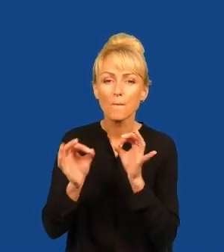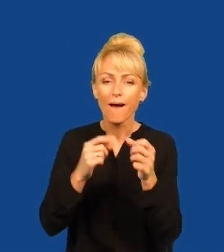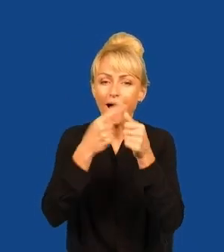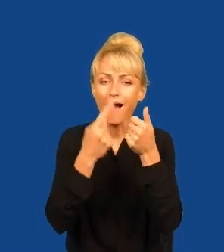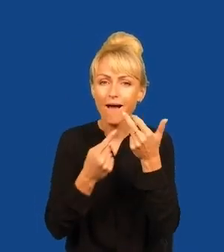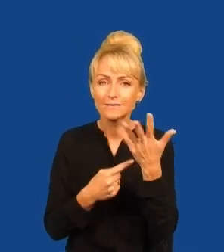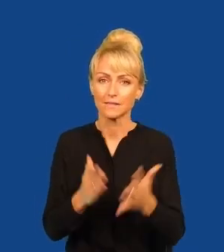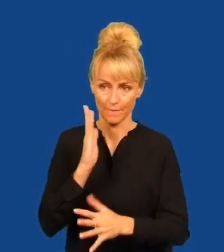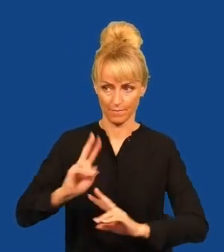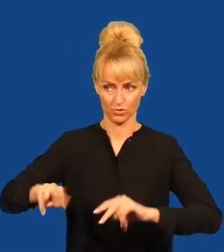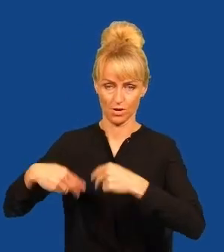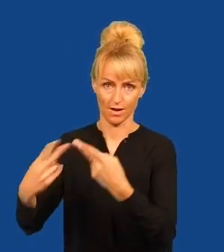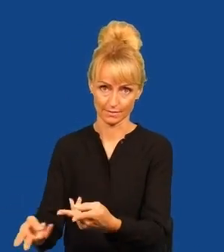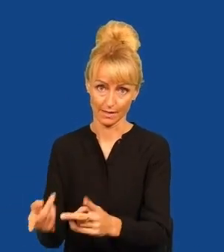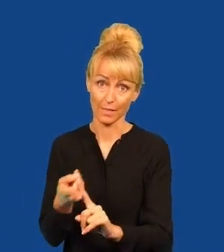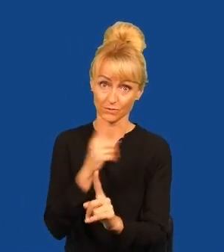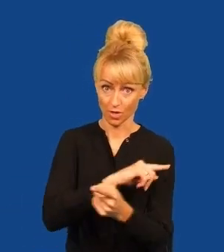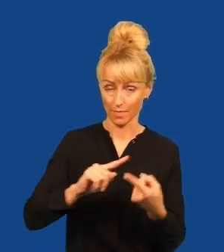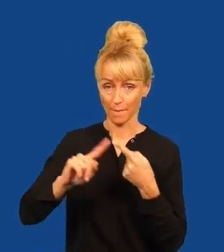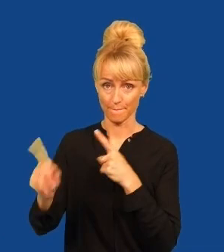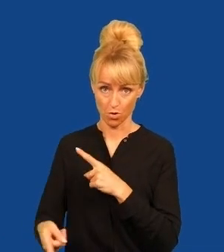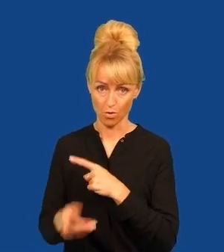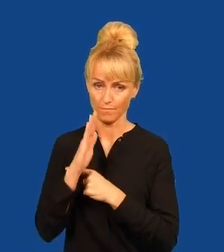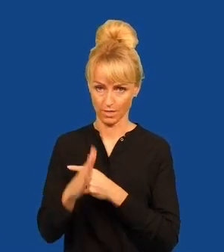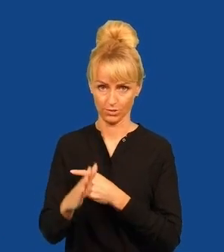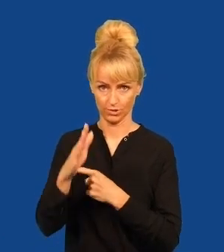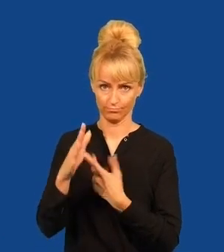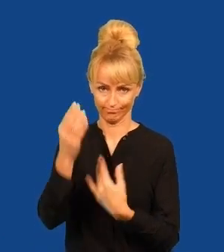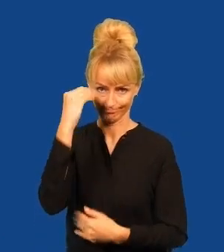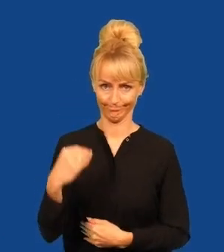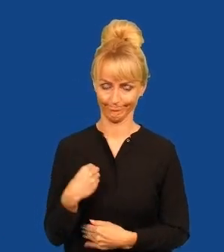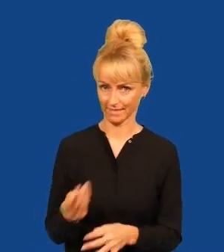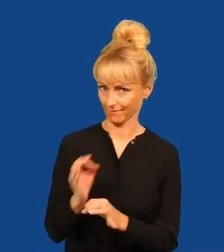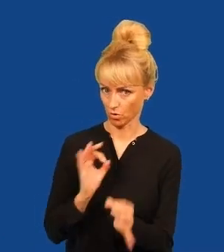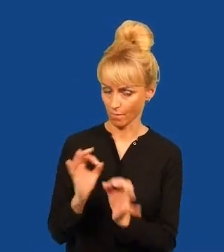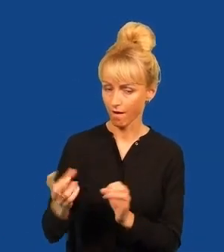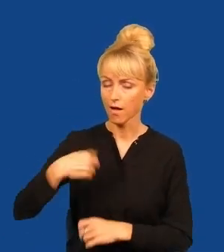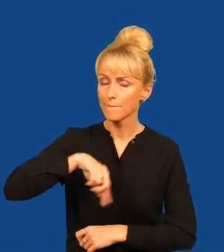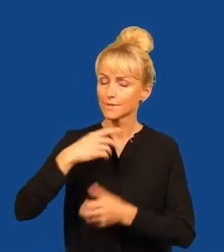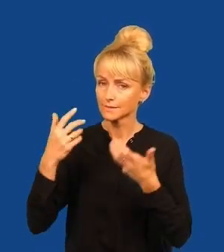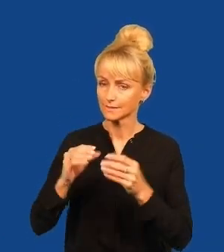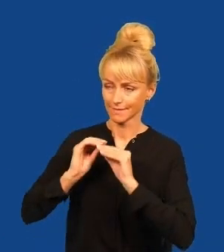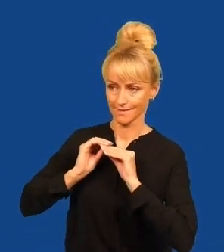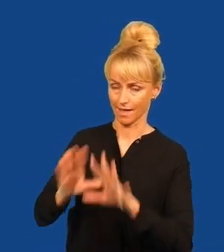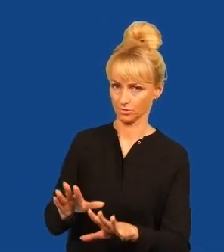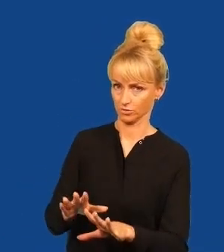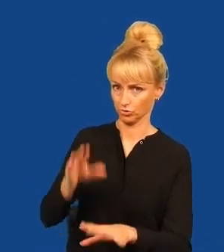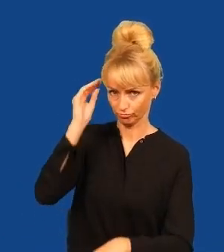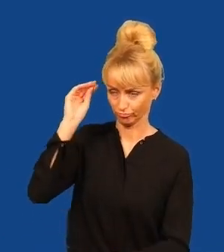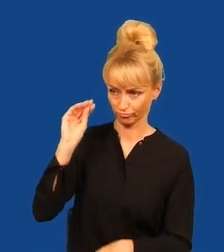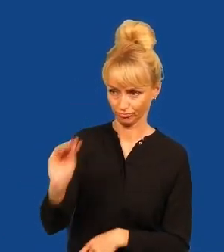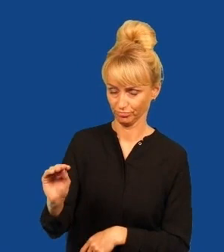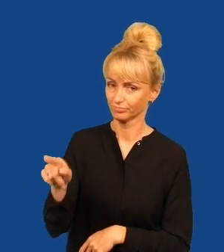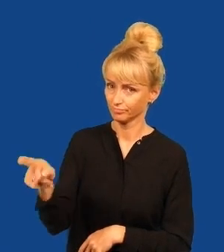przed, ale też po przekazaniu danych. Chcemy komunikować jasno, aby użytkownik czuł, że ma pod kontrolą.